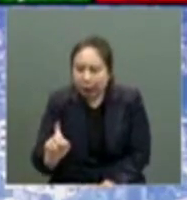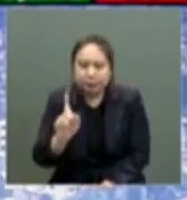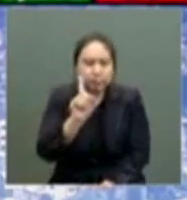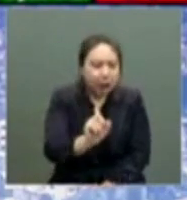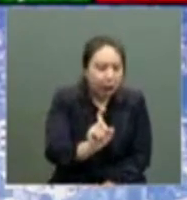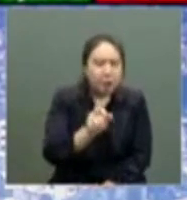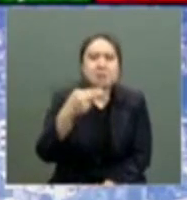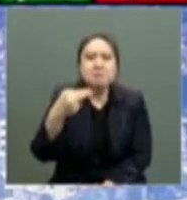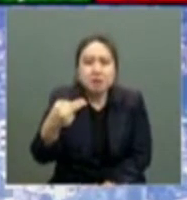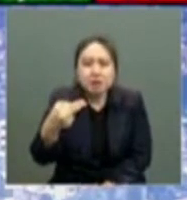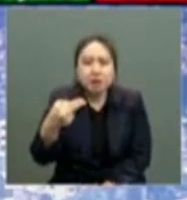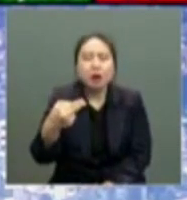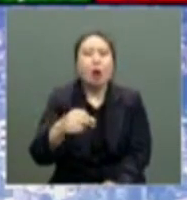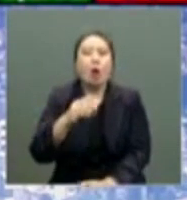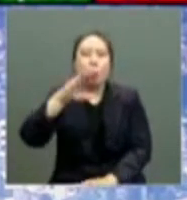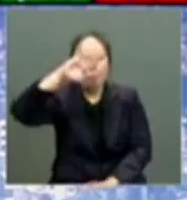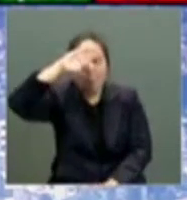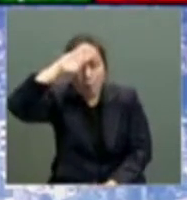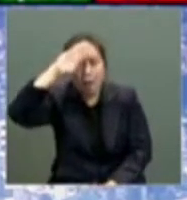ผู้ป่วยกับเป็นแสนสิ่งต่างๆเหล่านี้เราได้เรียนรู้กันนะครับว่าหลายประเทศเขาก็ใช้วิธีการในการร่วมรับพลังกันเห็นความร่วมมือกันของประชาชนคนประเทศต่างๆที่เป็นภาพที่เราประทับใจของประเทศจีนที่เขาก้าวผ่านตรงนี้มีบางช่วงที่ตัวนี้เขาก้าวล้ำไปแล้วไปช่วยคนอื่นเอาเรื่องที่ดีๆที่เขาได้เรียนรู้ไปช่วยประเทศอื่นซึ่งเป็นภาพที่ผมอยากจะเห็นภาพอย่างนี้นะครับระดับประเทศลองมามามาเราเห็นในระดับประเทศไทยระดับโลกแล้วไม่เห็นในประเทศไทยเราเท่านั้นคงเห็นนะครับว่าบรรยากาศของเราตอนนี้เรารวมพลังกันแล้วเราก้าวผ่านมาตัวเลขเราลดลงเป็นอย่างไรผมเห็นความเชื่อมั่นความเก่งความขยันกันในระดับจังหวัดและตอนนี้นะครับถ้าต่อไปมีภาพแน่นอนครับคงคงมีอยู่แล้วคือระดับของชุมชนนะครับตำบล